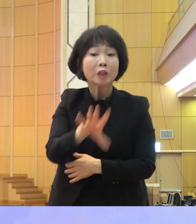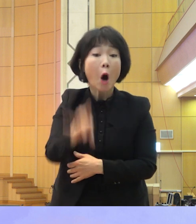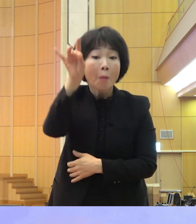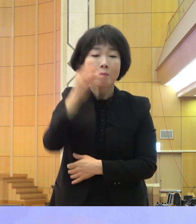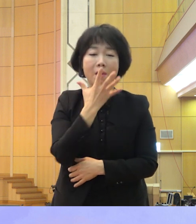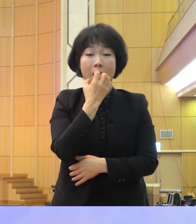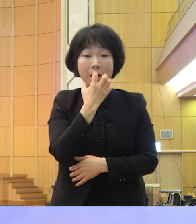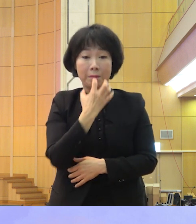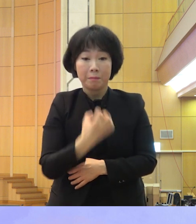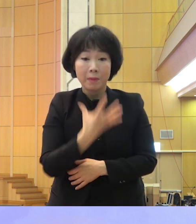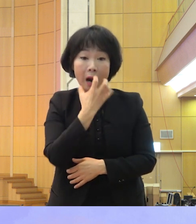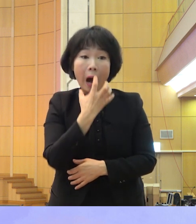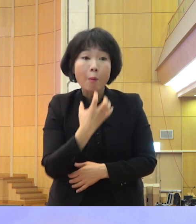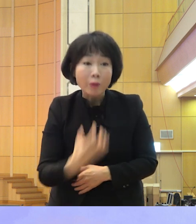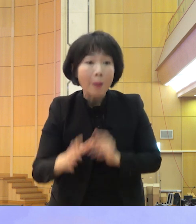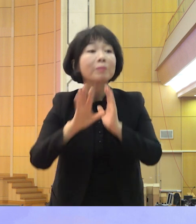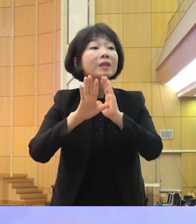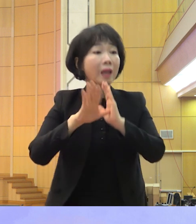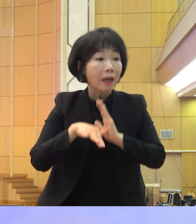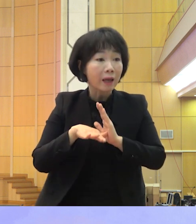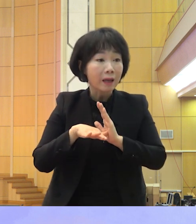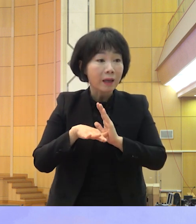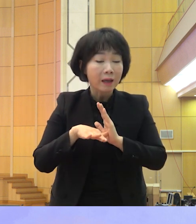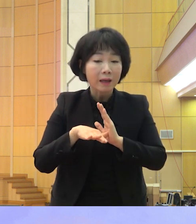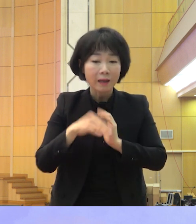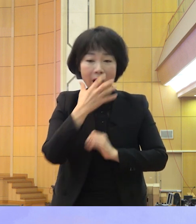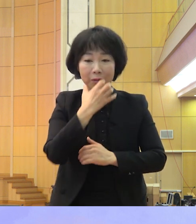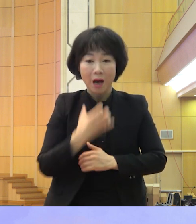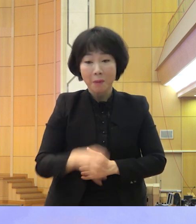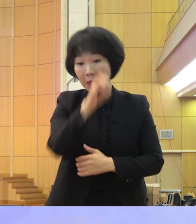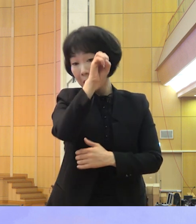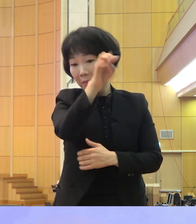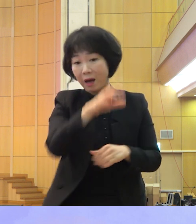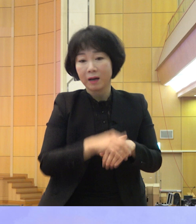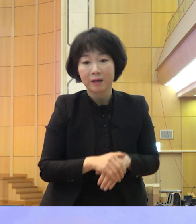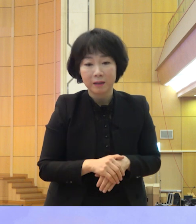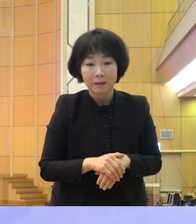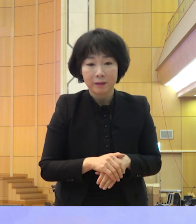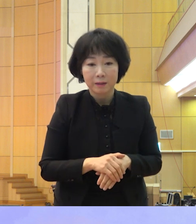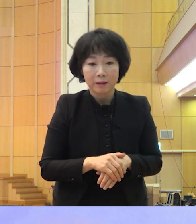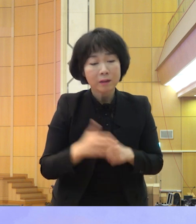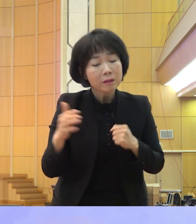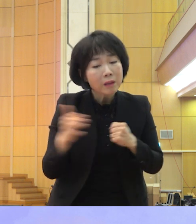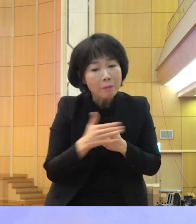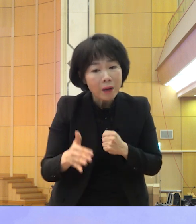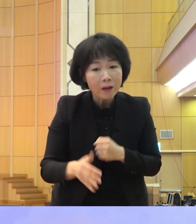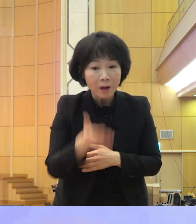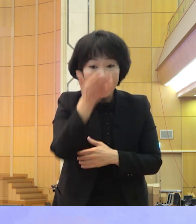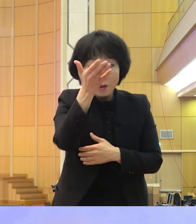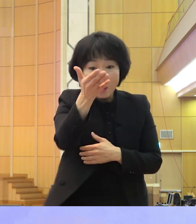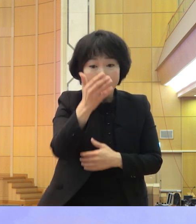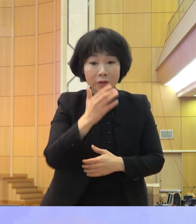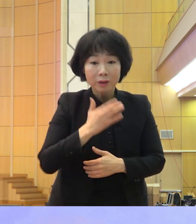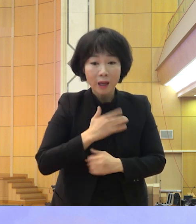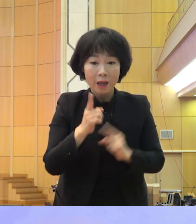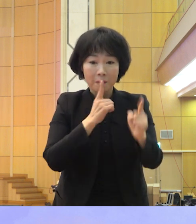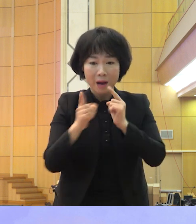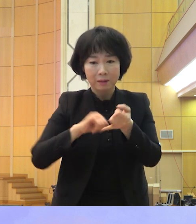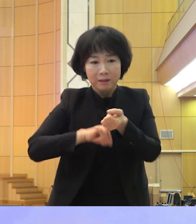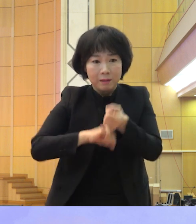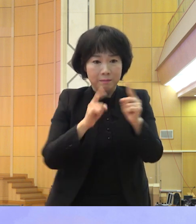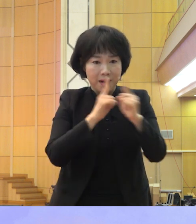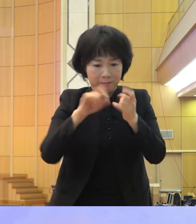처음으로 아브라함 때에 아브라함에게 이르시되, 그런즉 너는 내